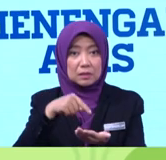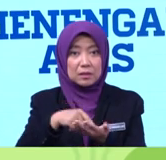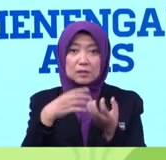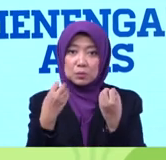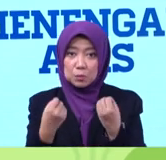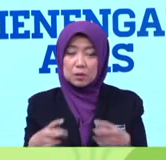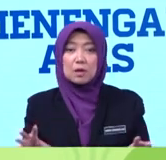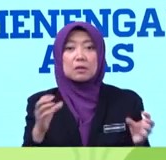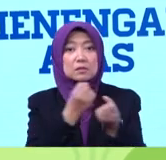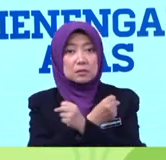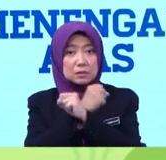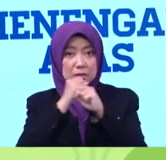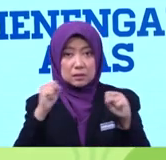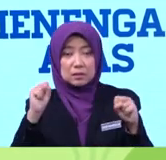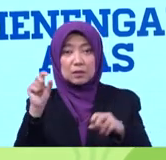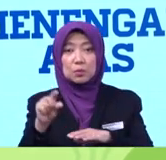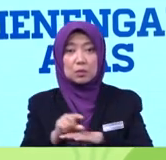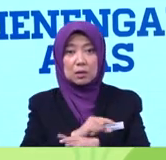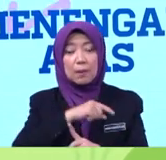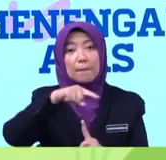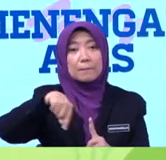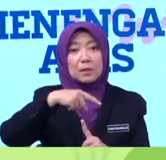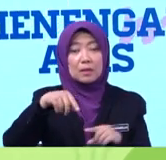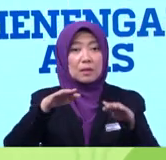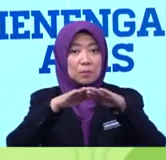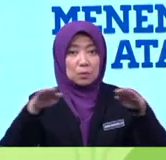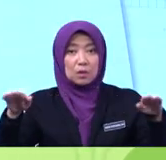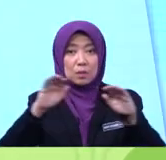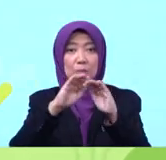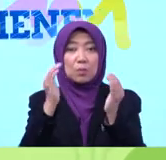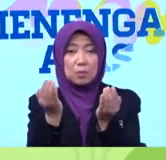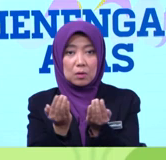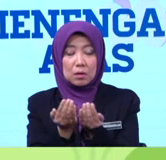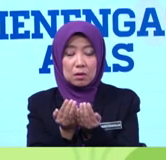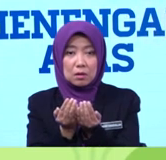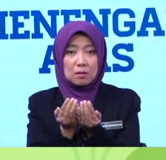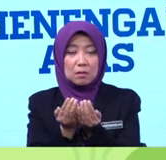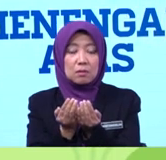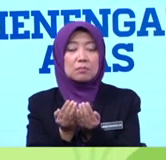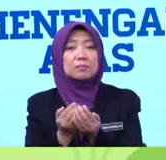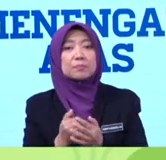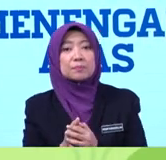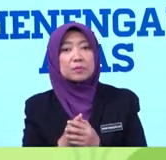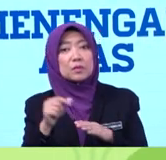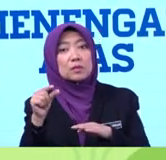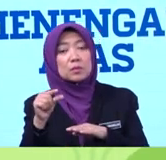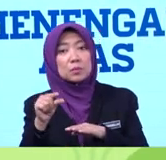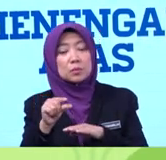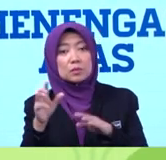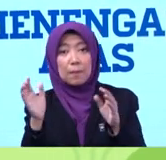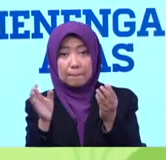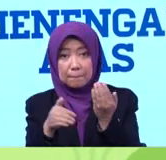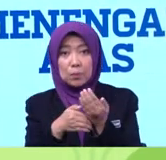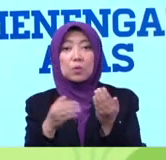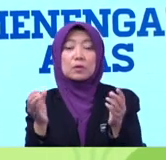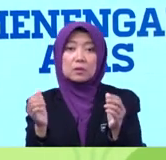sedia digunakan apabila permukaan bola disaluti oleh avanggi putih